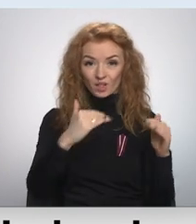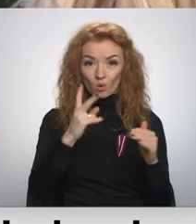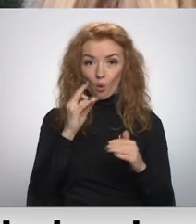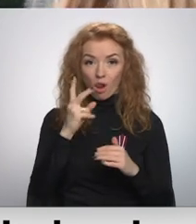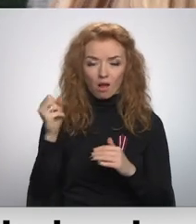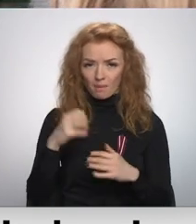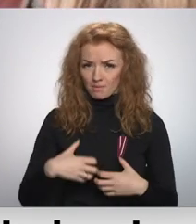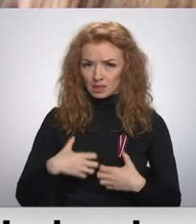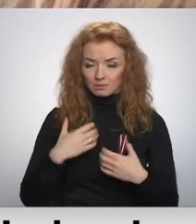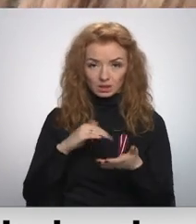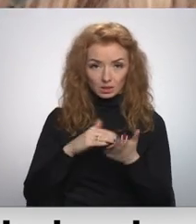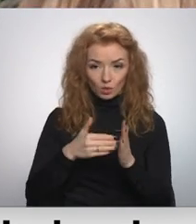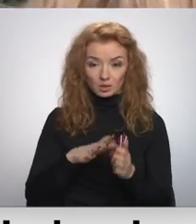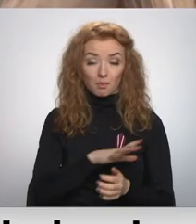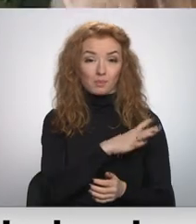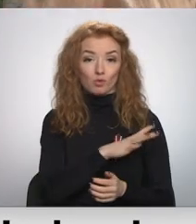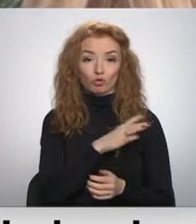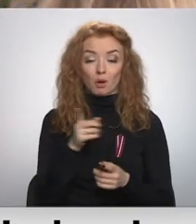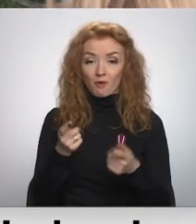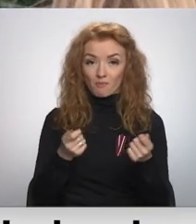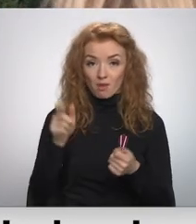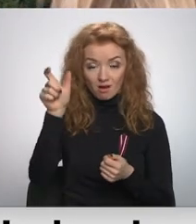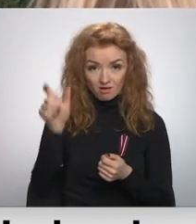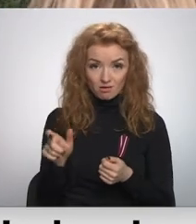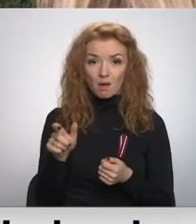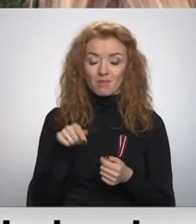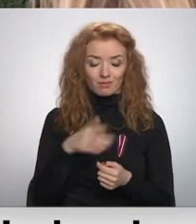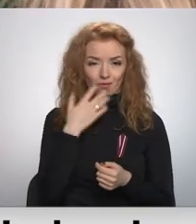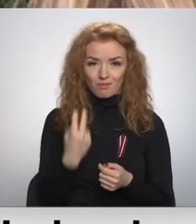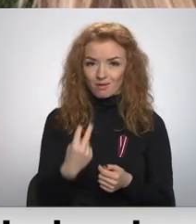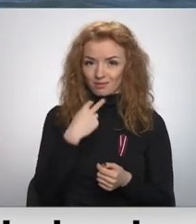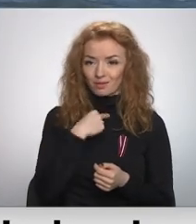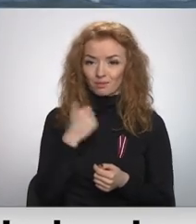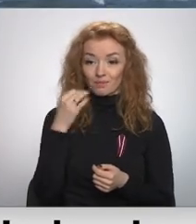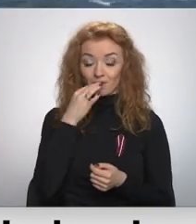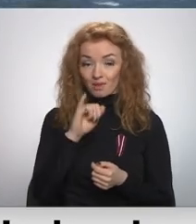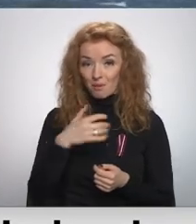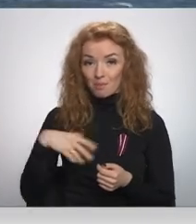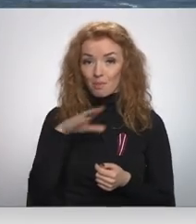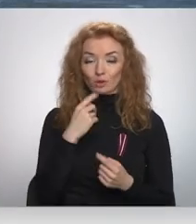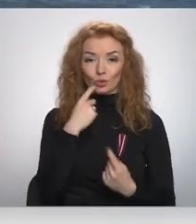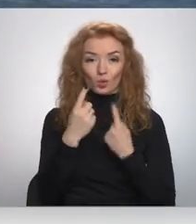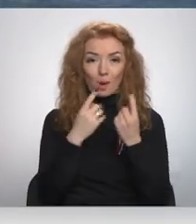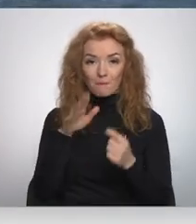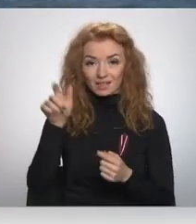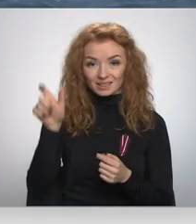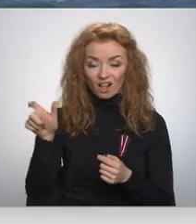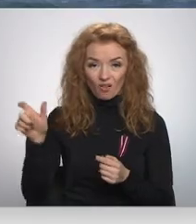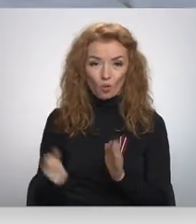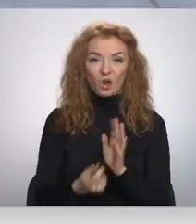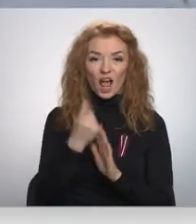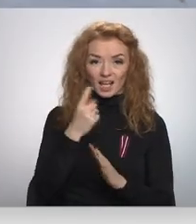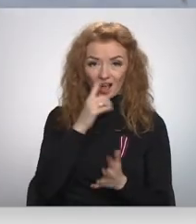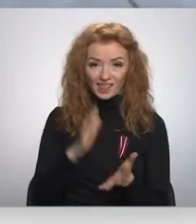situāciju. Nu jo bijušajam Kolkas pagasta pārvaldniekam tas nav pārsteigums. Jo ir skaidrs, ka ja mēs runājam par cilvēku radītu piesārņojumu,